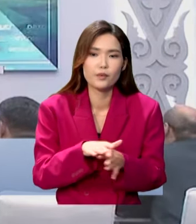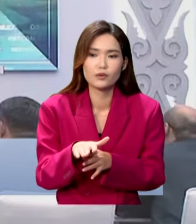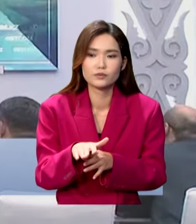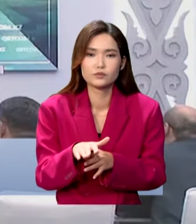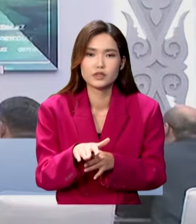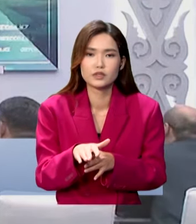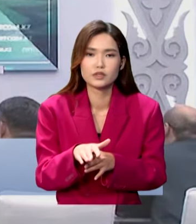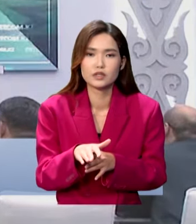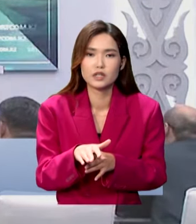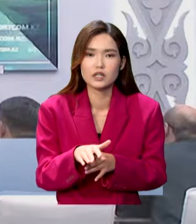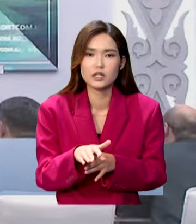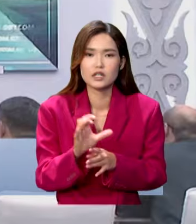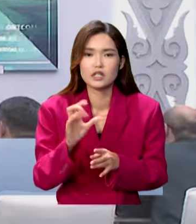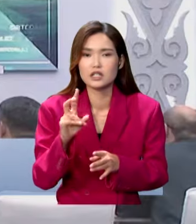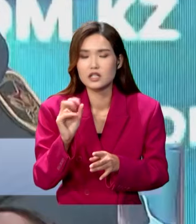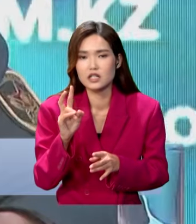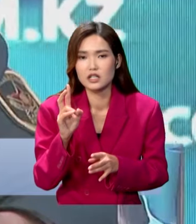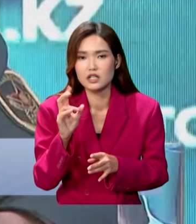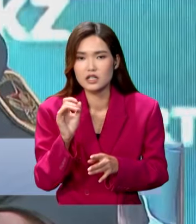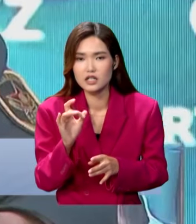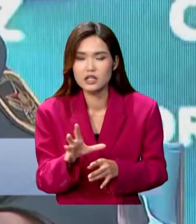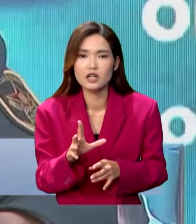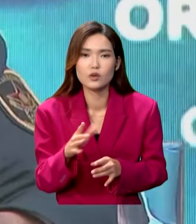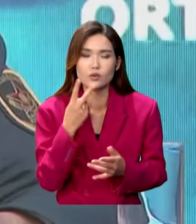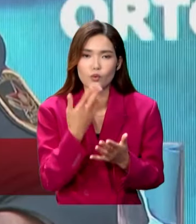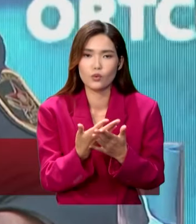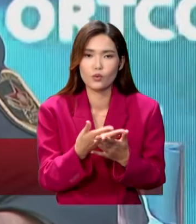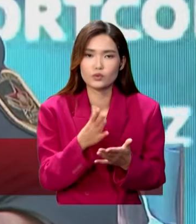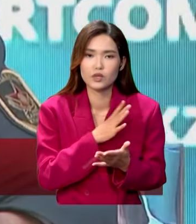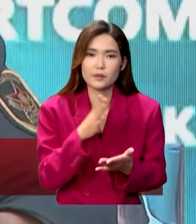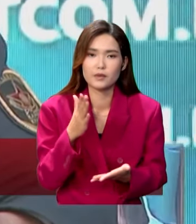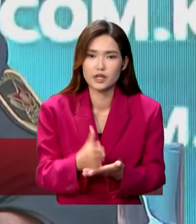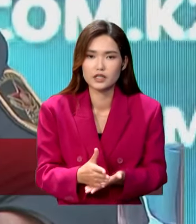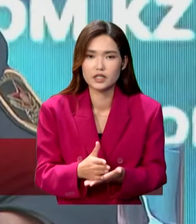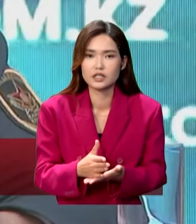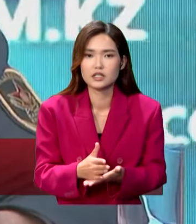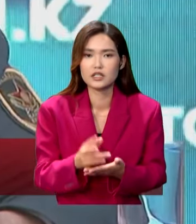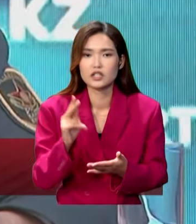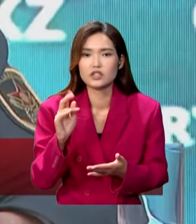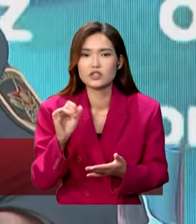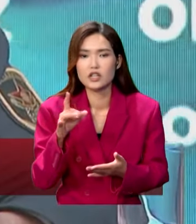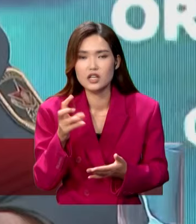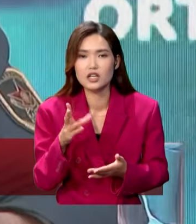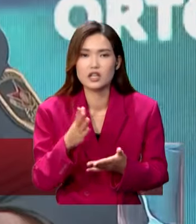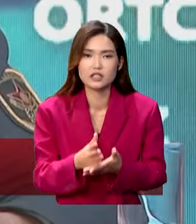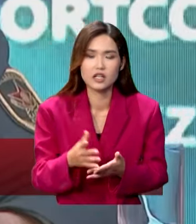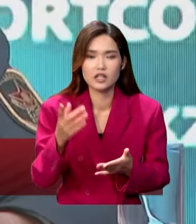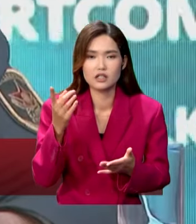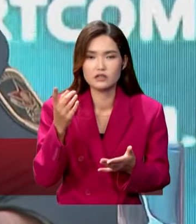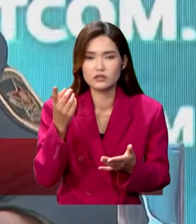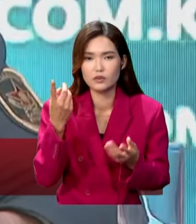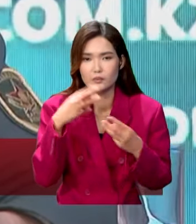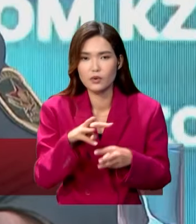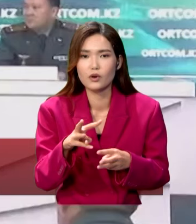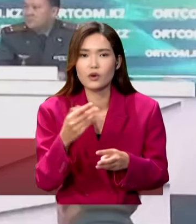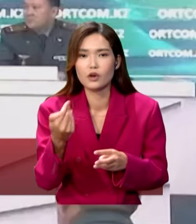колу sers и так далее и тому подобно есть чайная есть магазин на территории во части